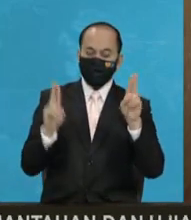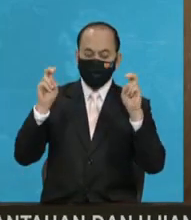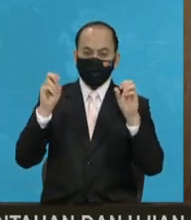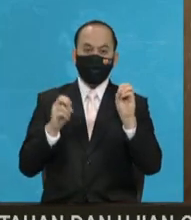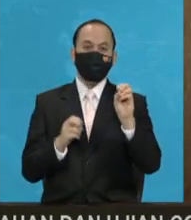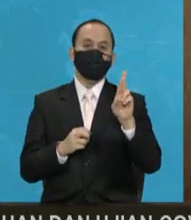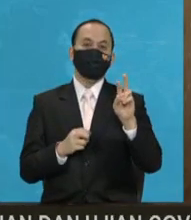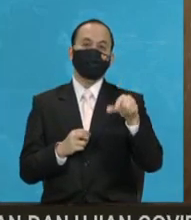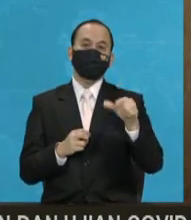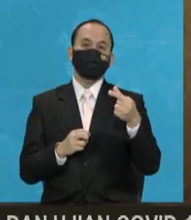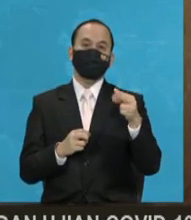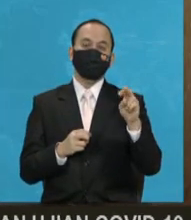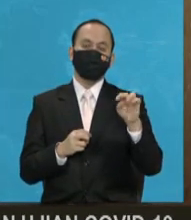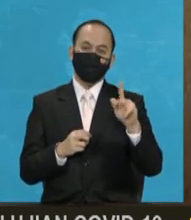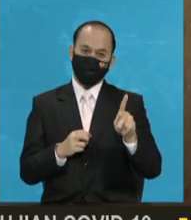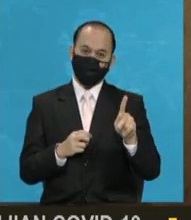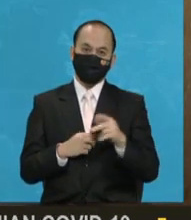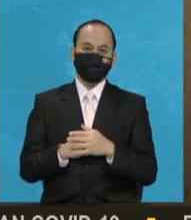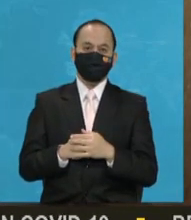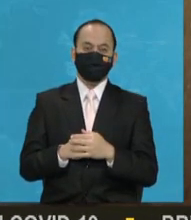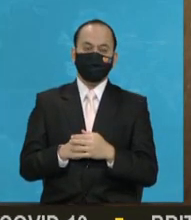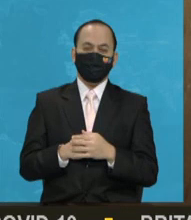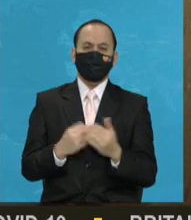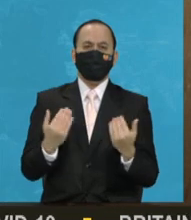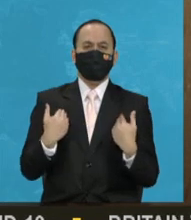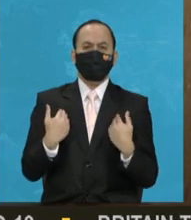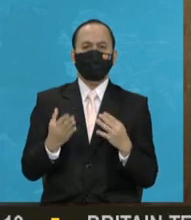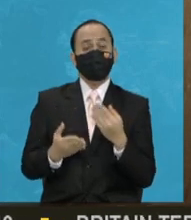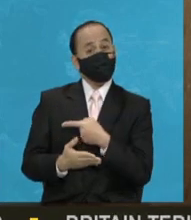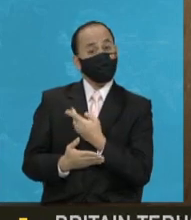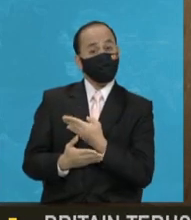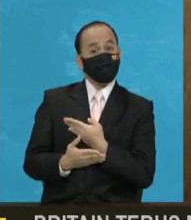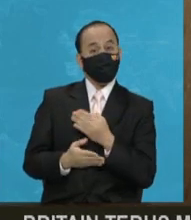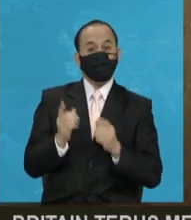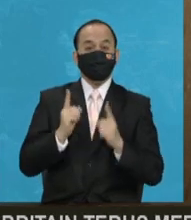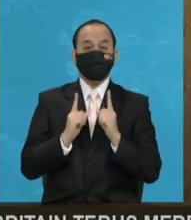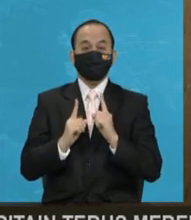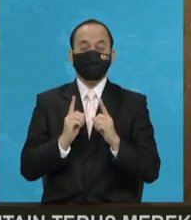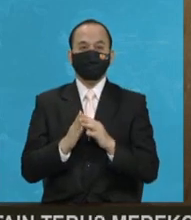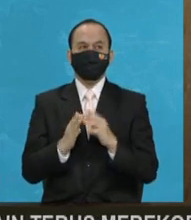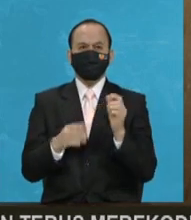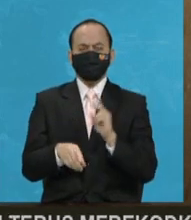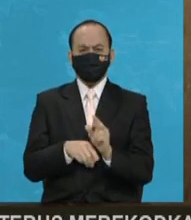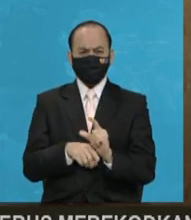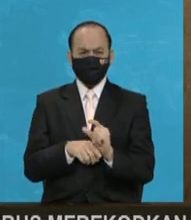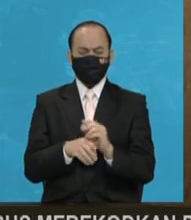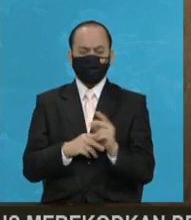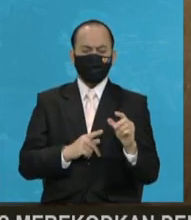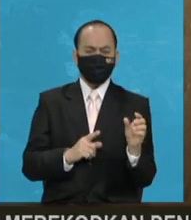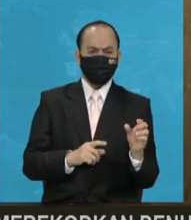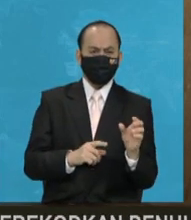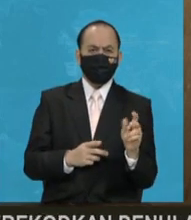organik seperti handcraft adalah Ayang mana menggunakan recycle